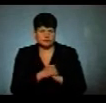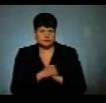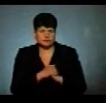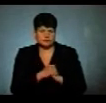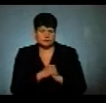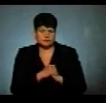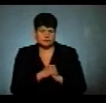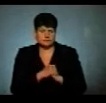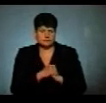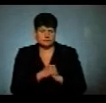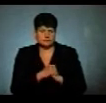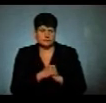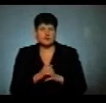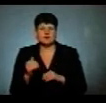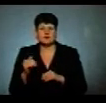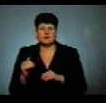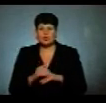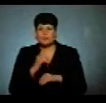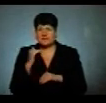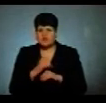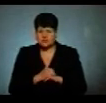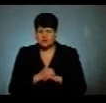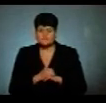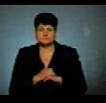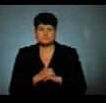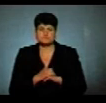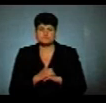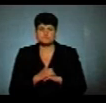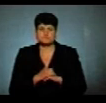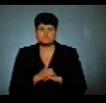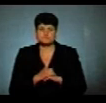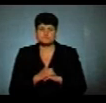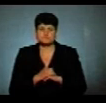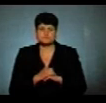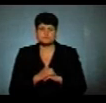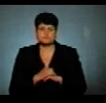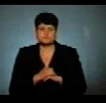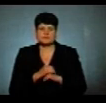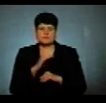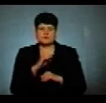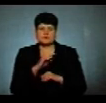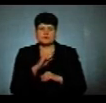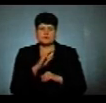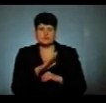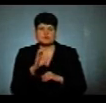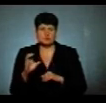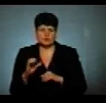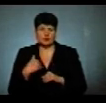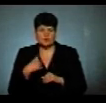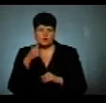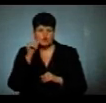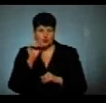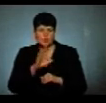Алло. Так. Добрий вечір. Добрий вечір. Віталій Сергійович, у мене вчора